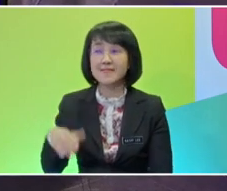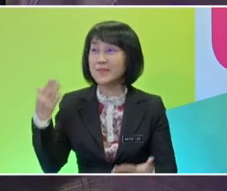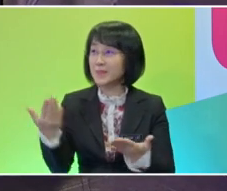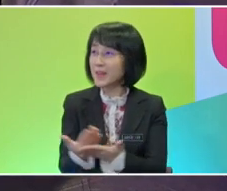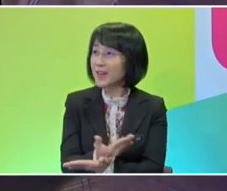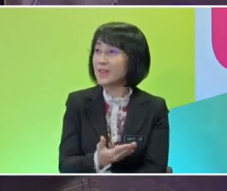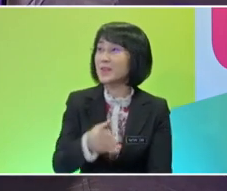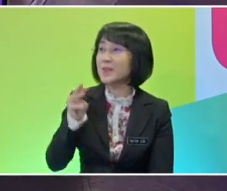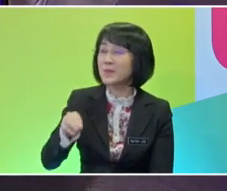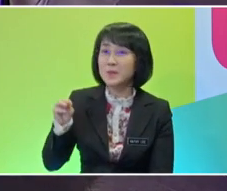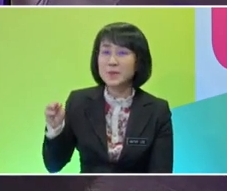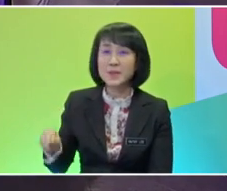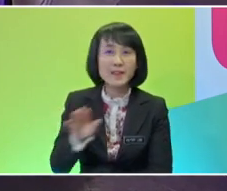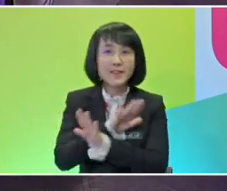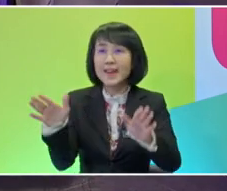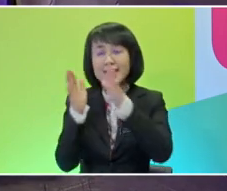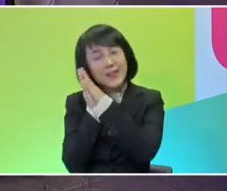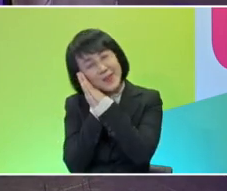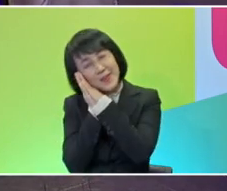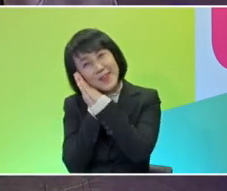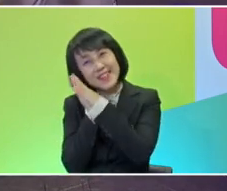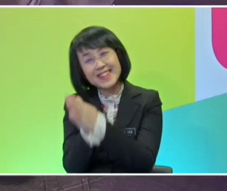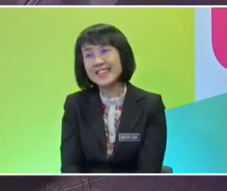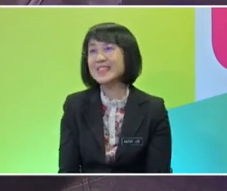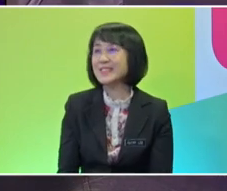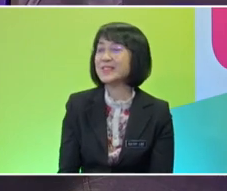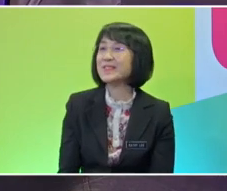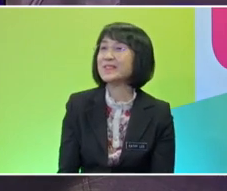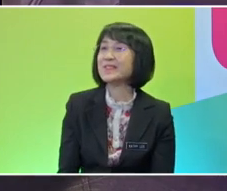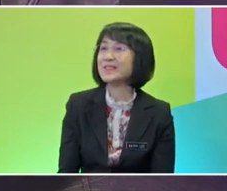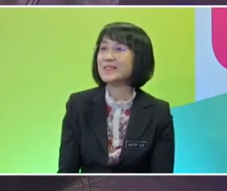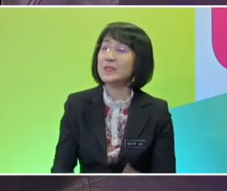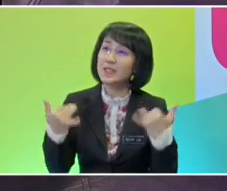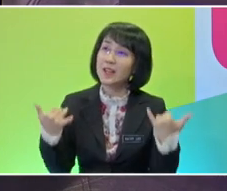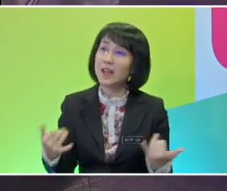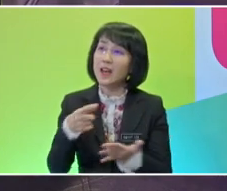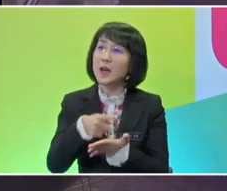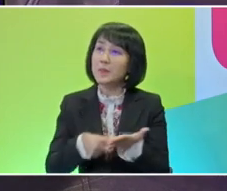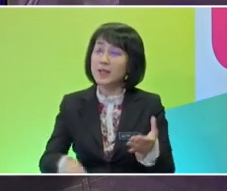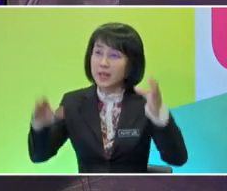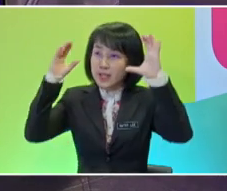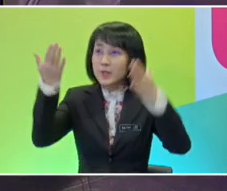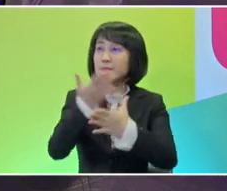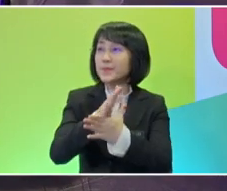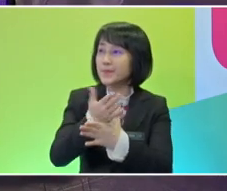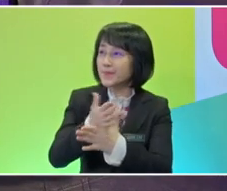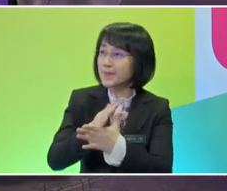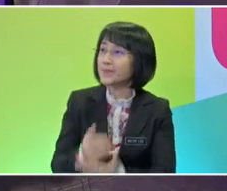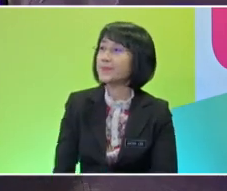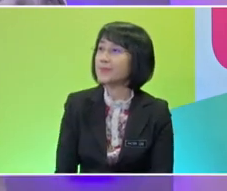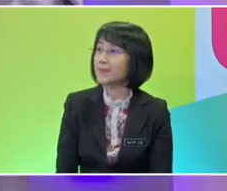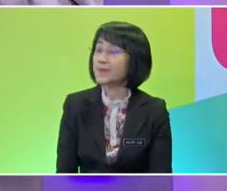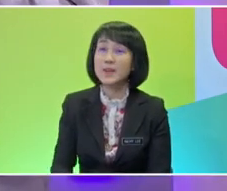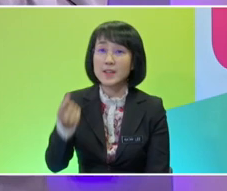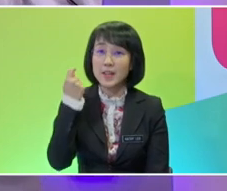barulah budak tadi tuh untuk segmen kali ini apakah yang akan Cikgu kongsikan kalau